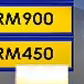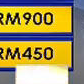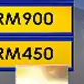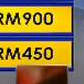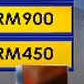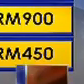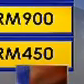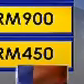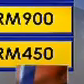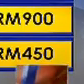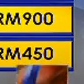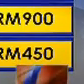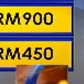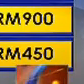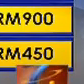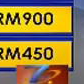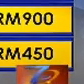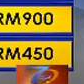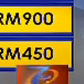kepada RM1,200.